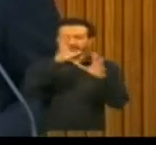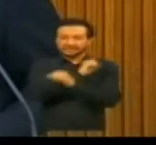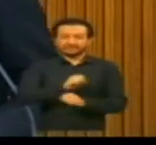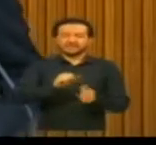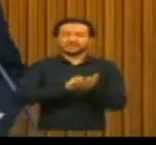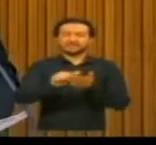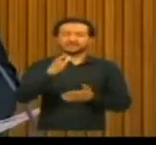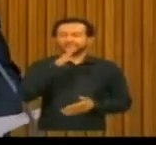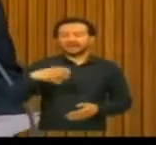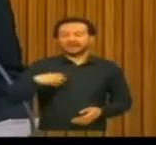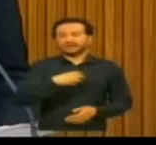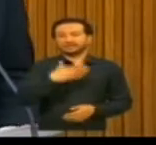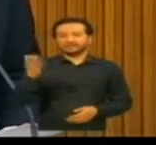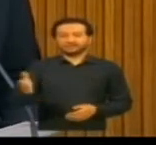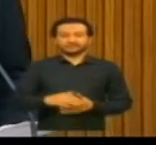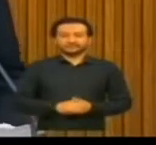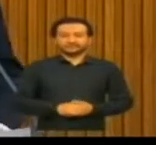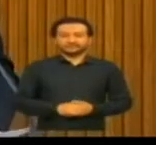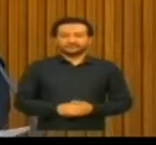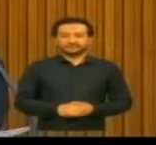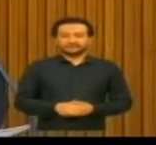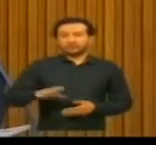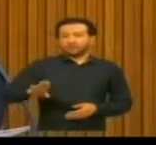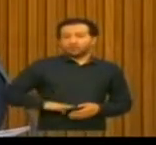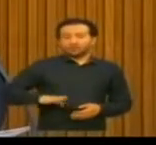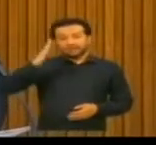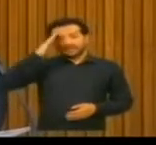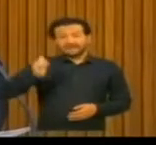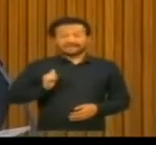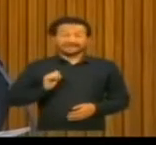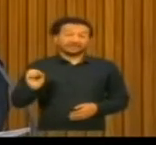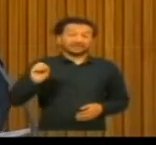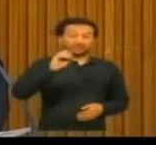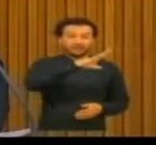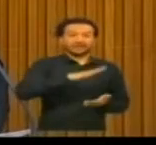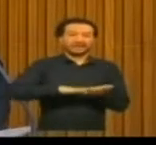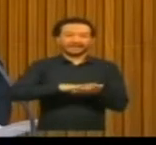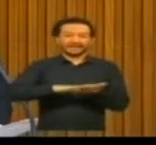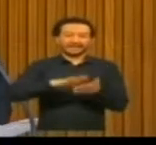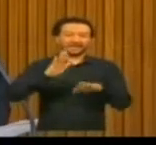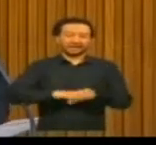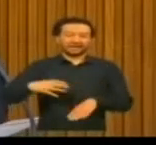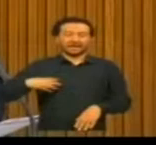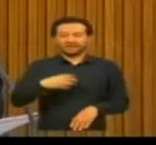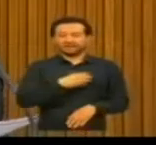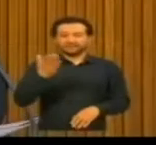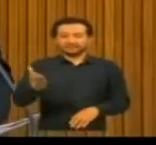sırrımızı annelerimizle paylaşırız. Oğlunu askere gönderirken eline kına yakan annelerimiz, yemeyip